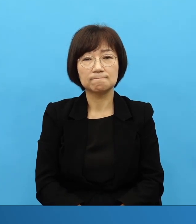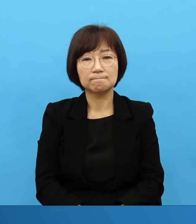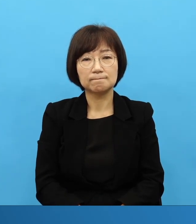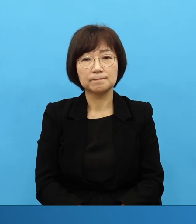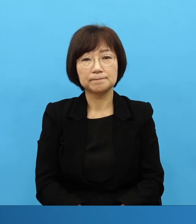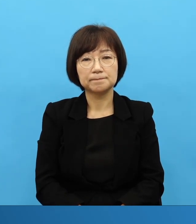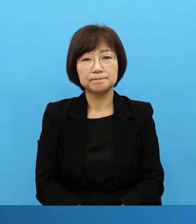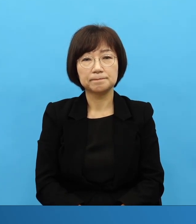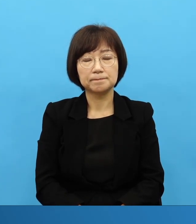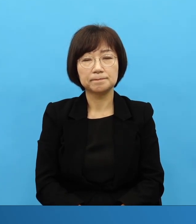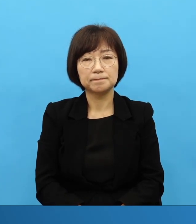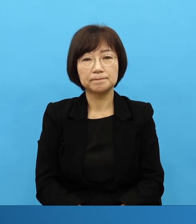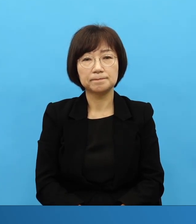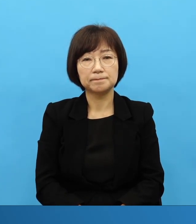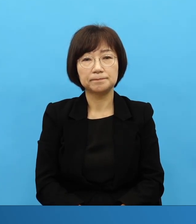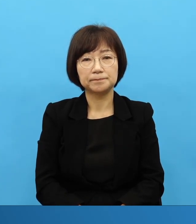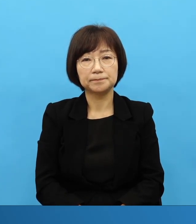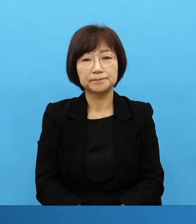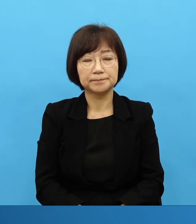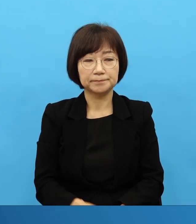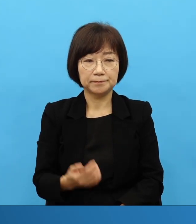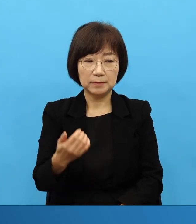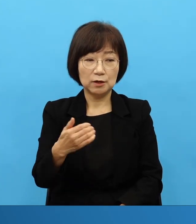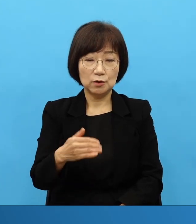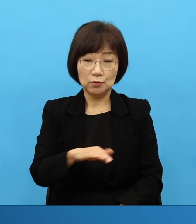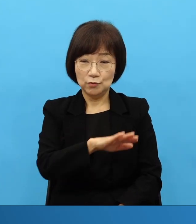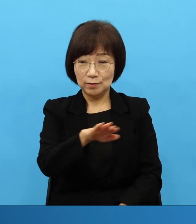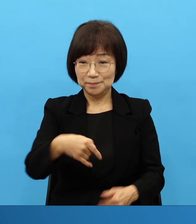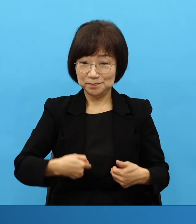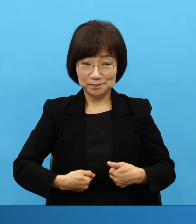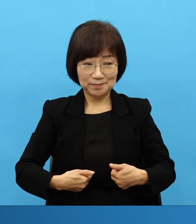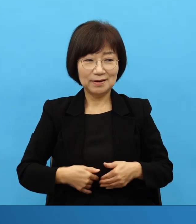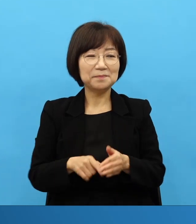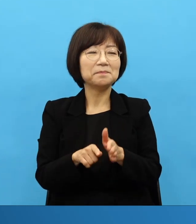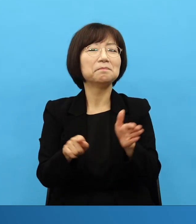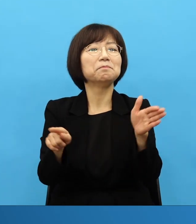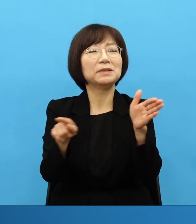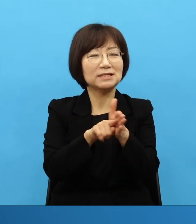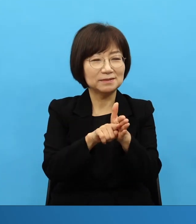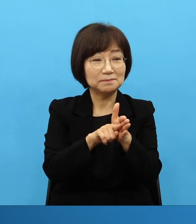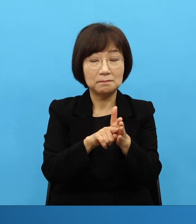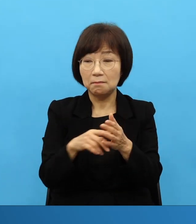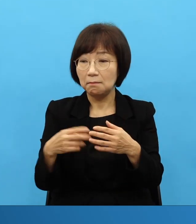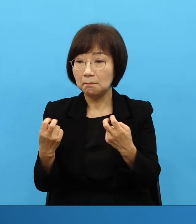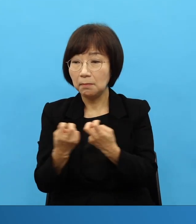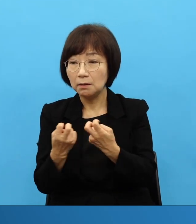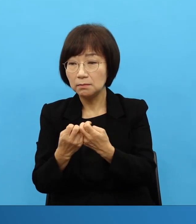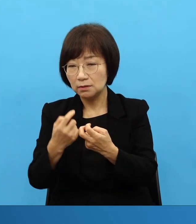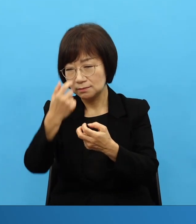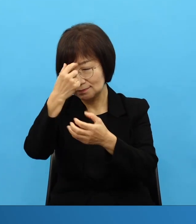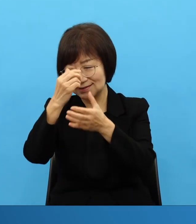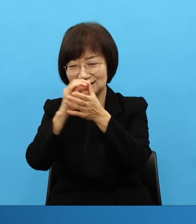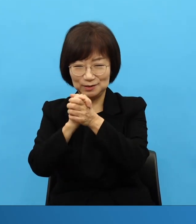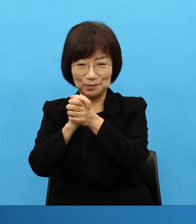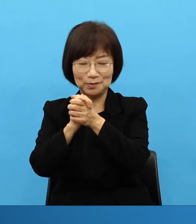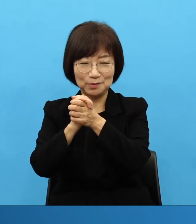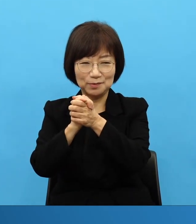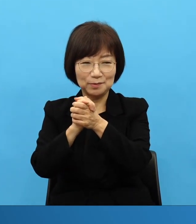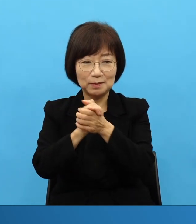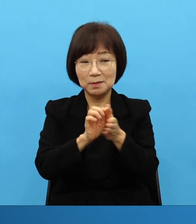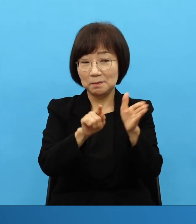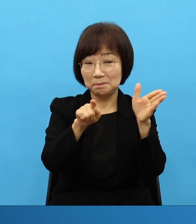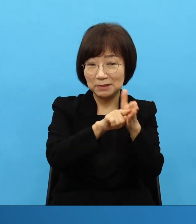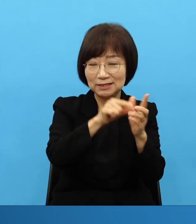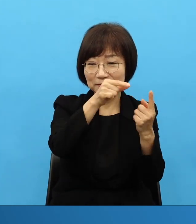너무나 unbelievers. 간단해요. And how do we do that? It's so 믿음으로. simple. 어떻게 Believe. 갑니까? How do we 기도로. believe? Through prayer. 누구나 할 수 있어요. Anybody can do this.